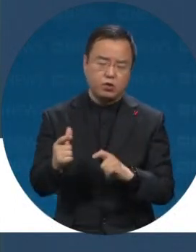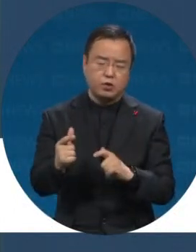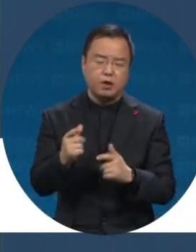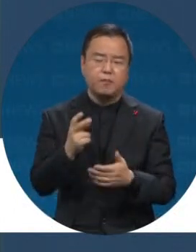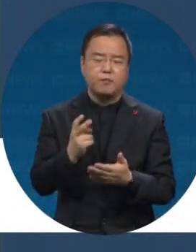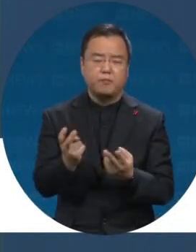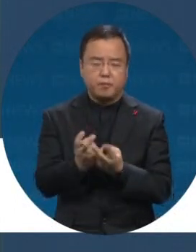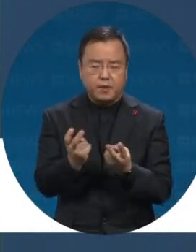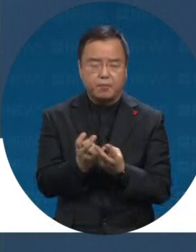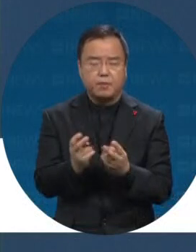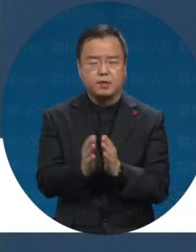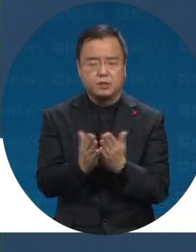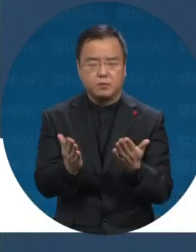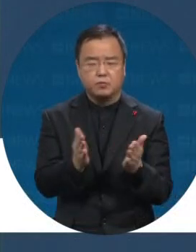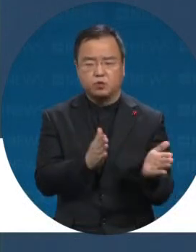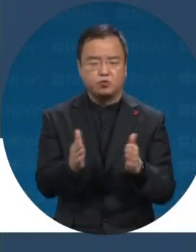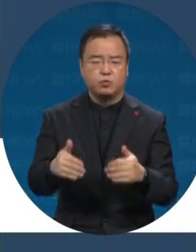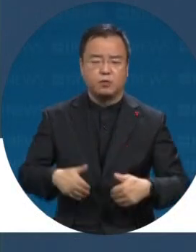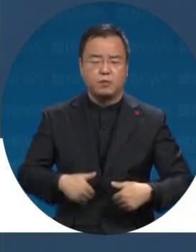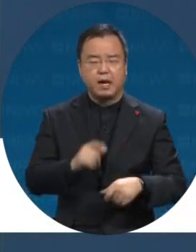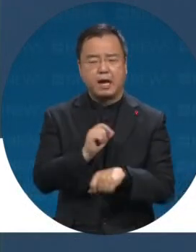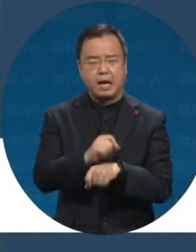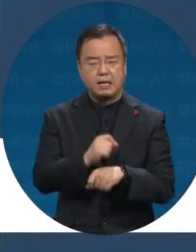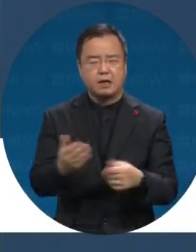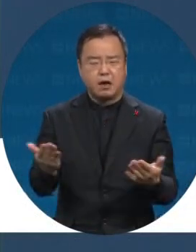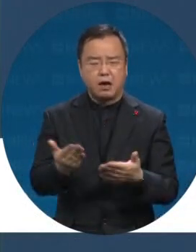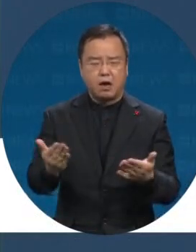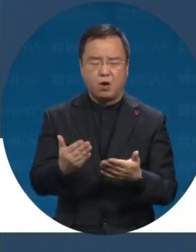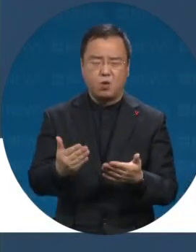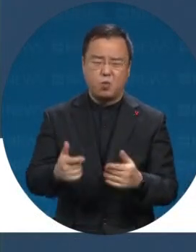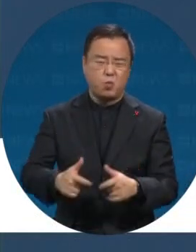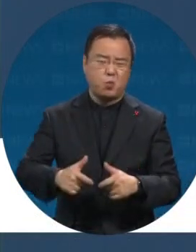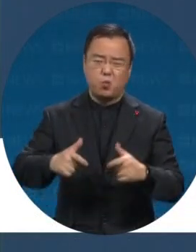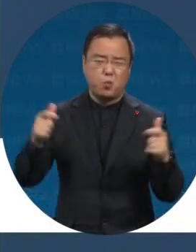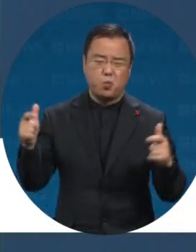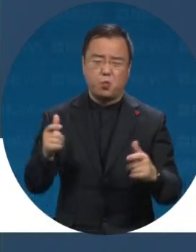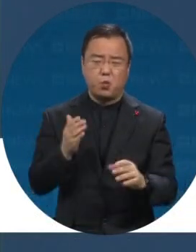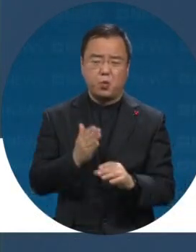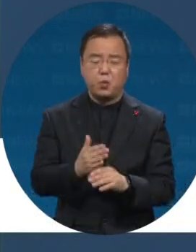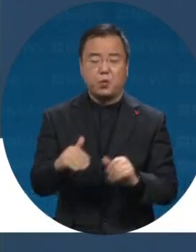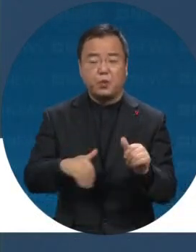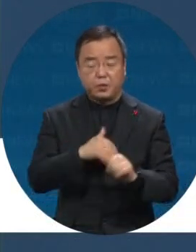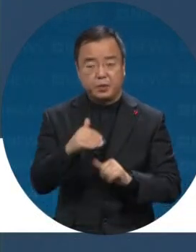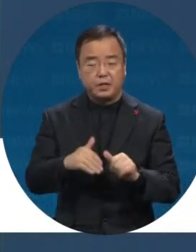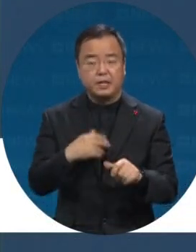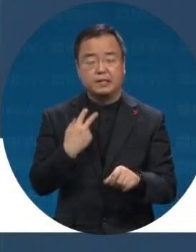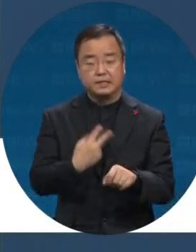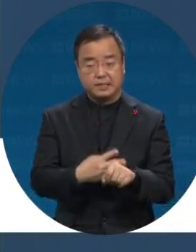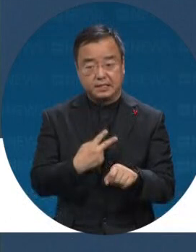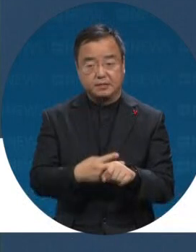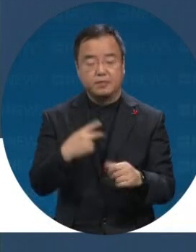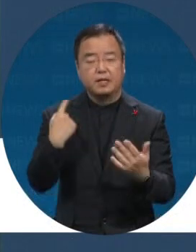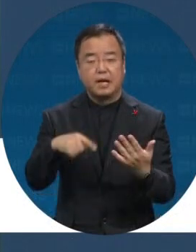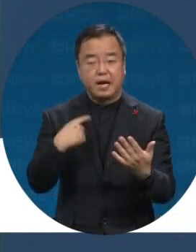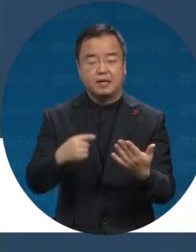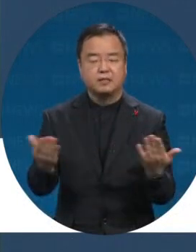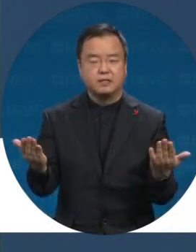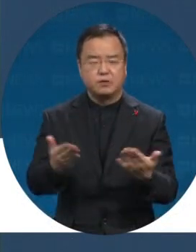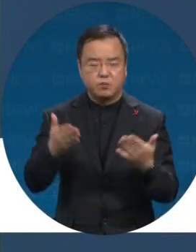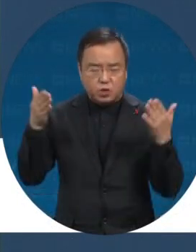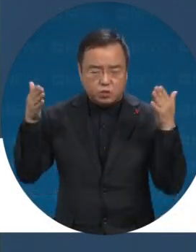지금 행정 업무가 폭증하고 있어요 그래서 선생님들이 본연의 가르치는 일을